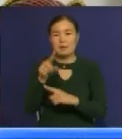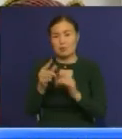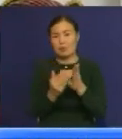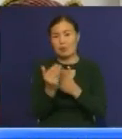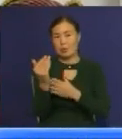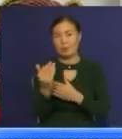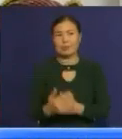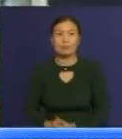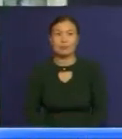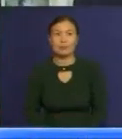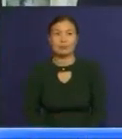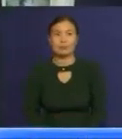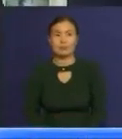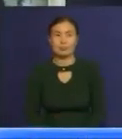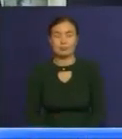жоғары.